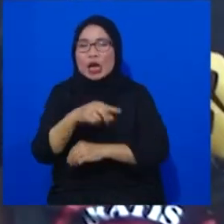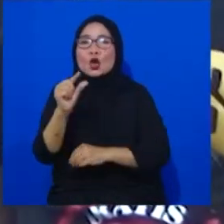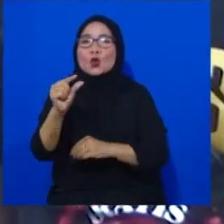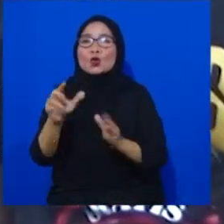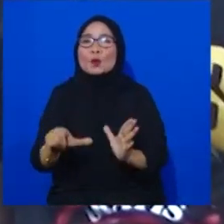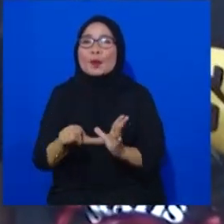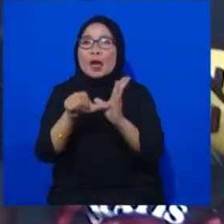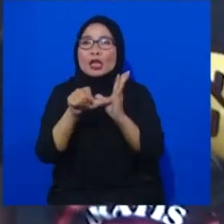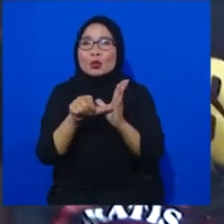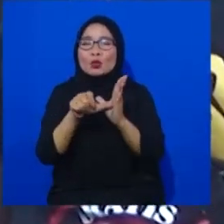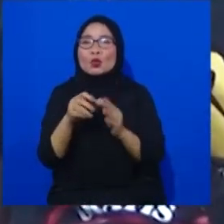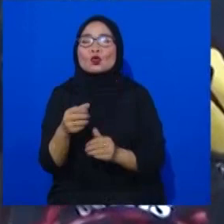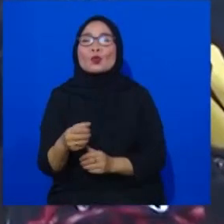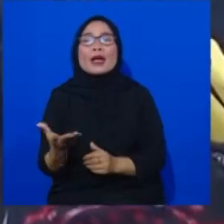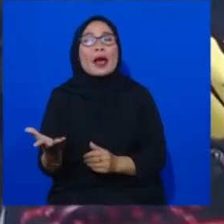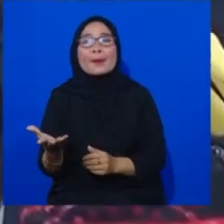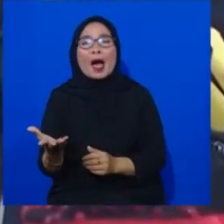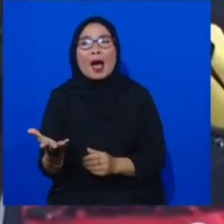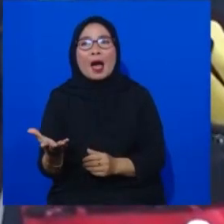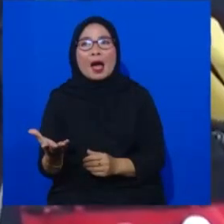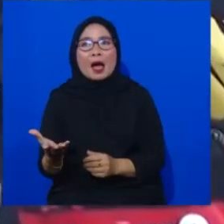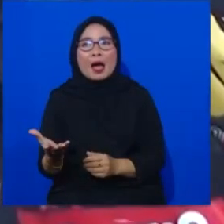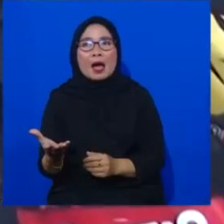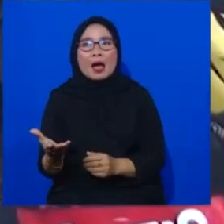supaya niat baik kita ini bisa